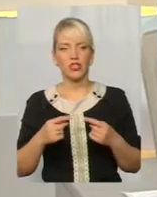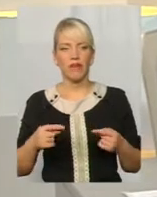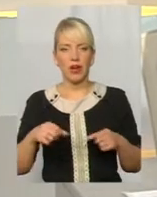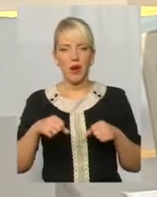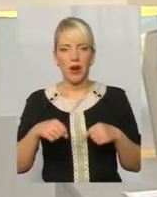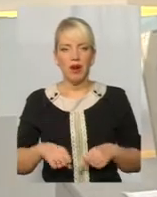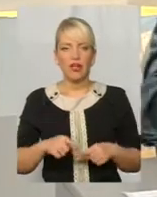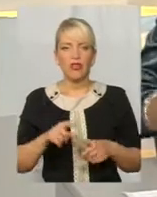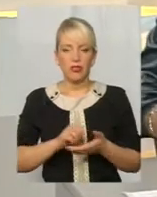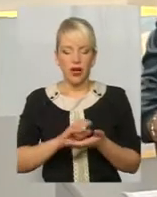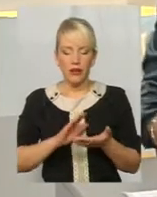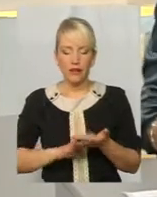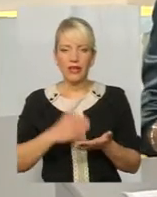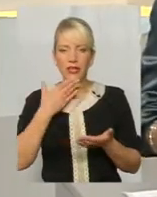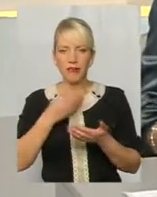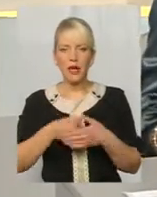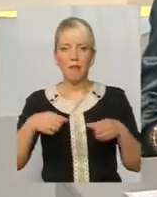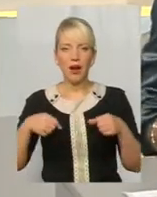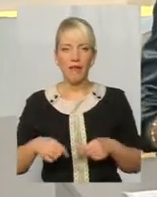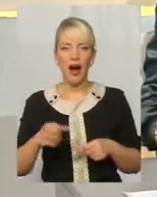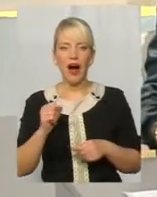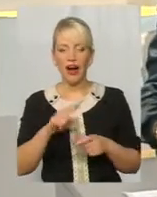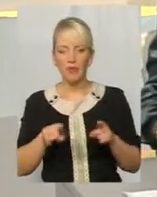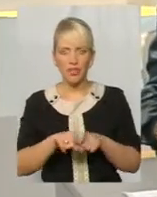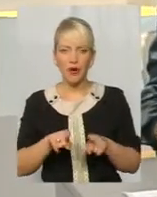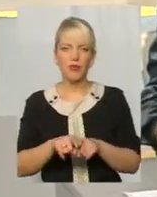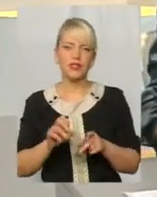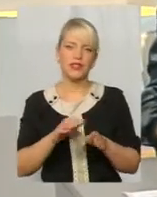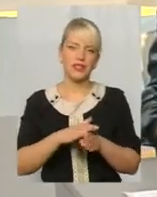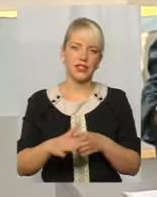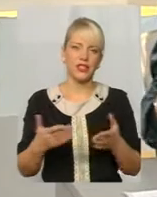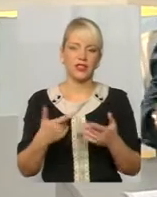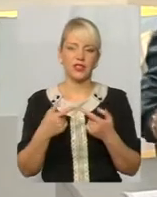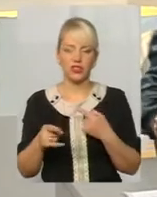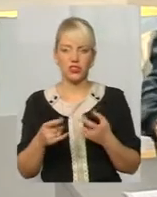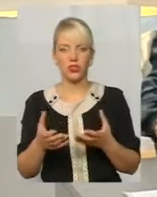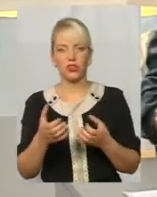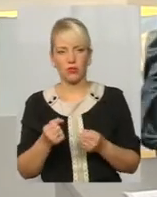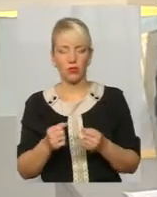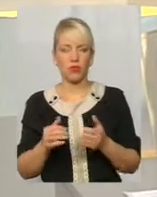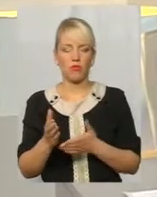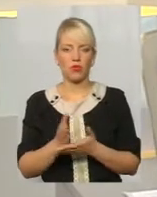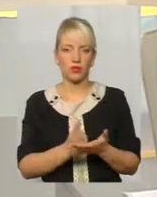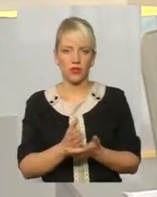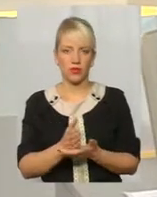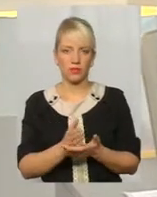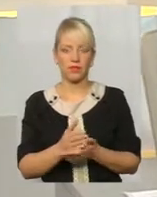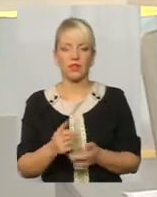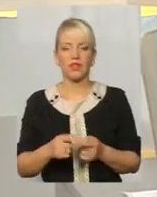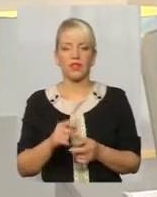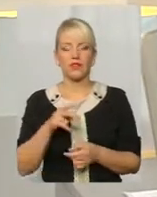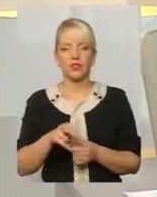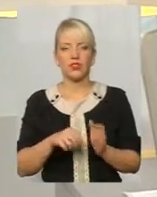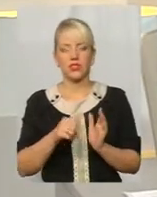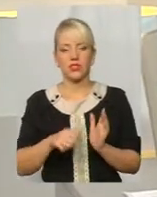так, зареєструвати свої якісь речові права, або ж інші здійснити, отримати послуги. В